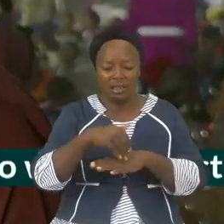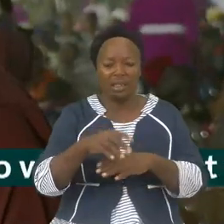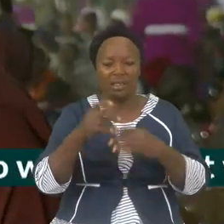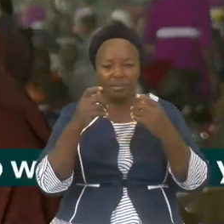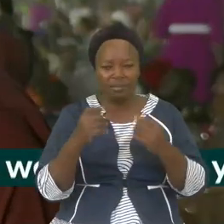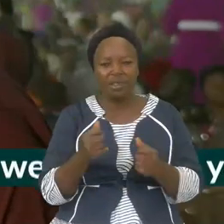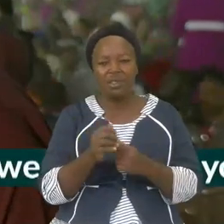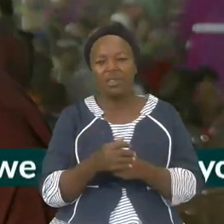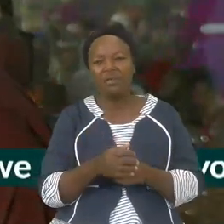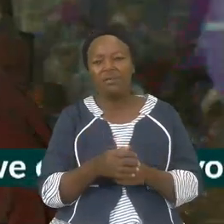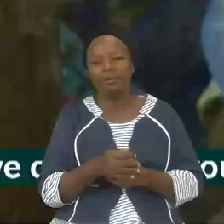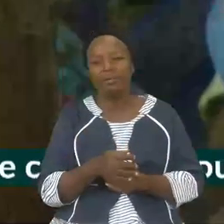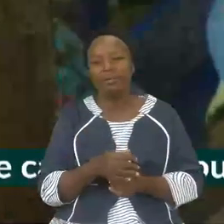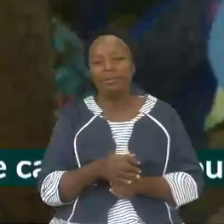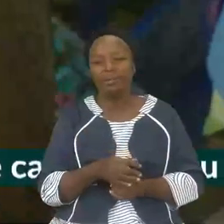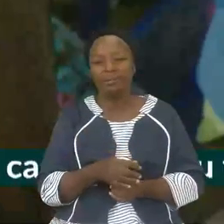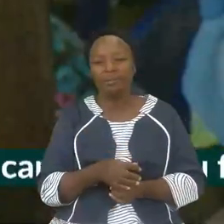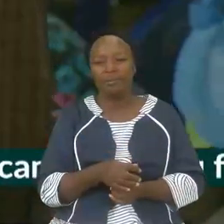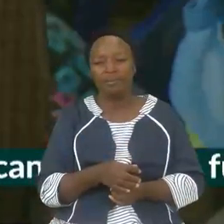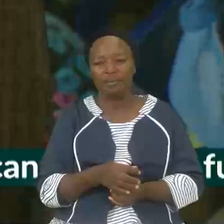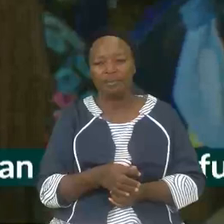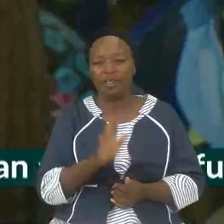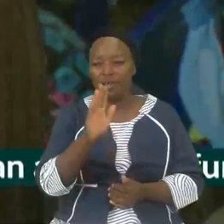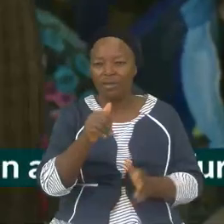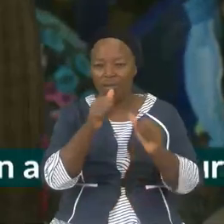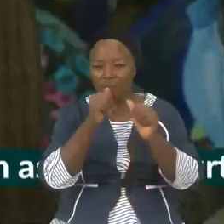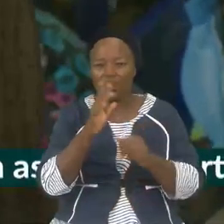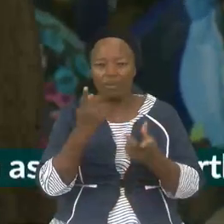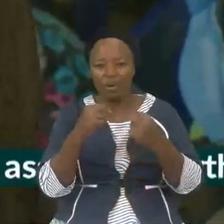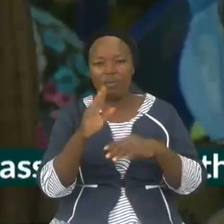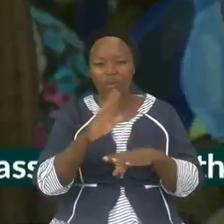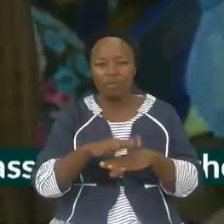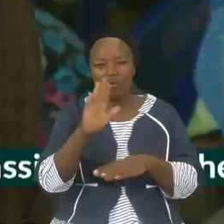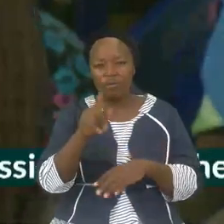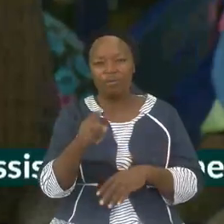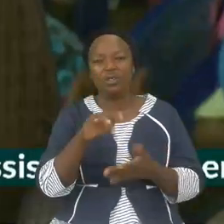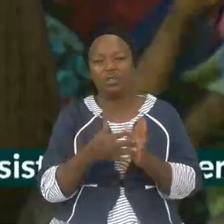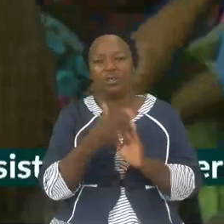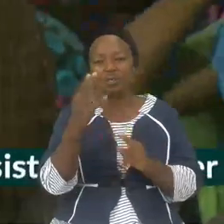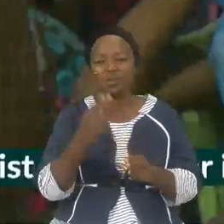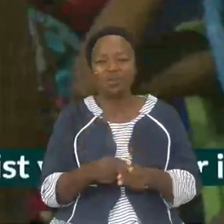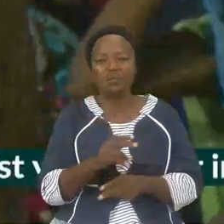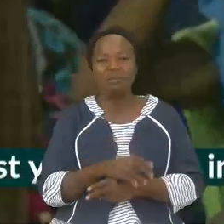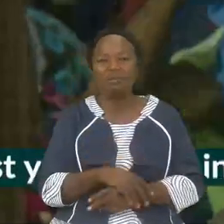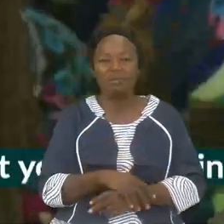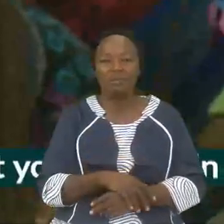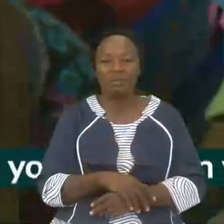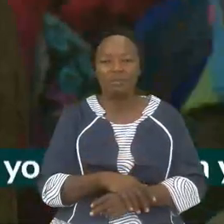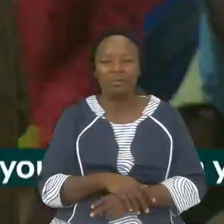un formulaire. Remplissez le formulaire et soumettez-le. Votre